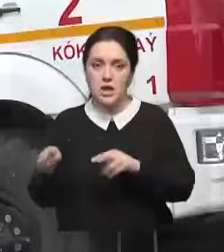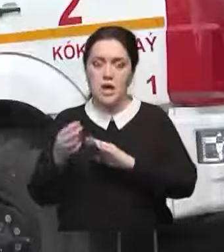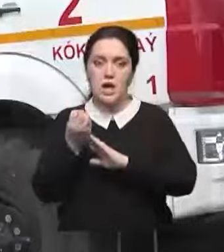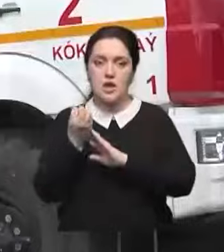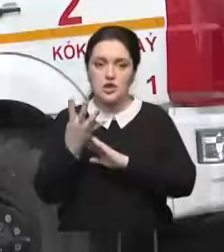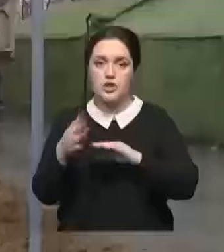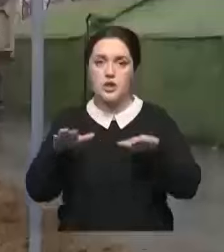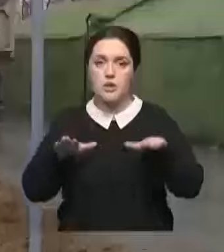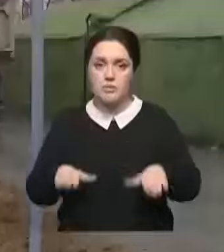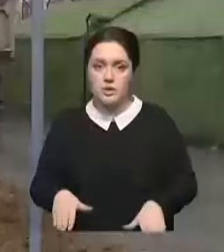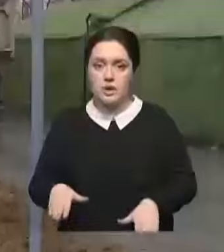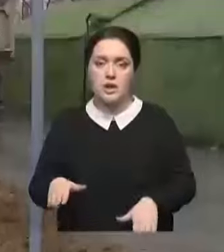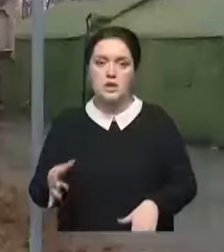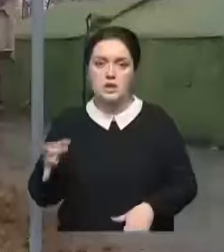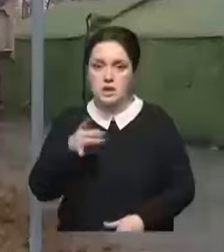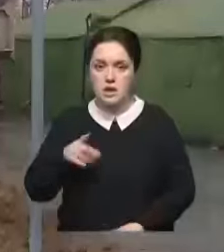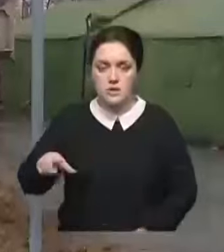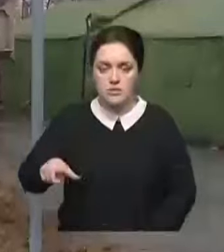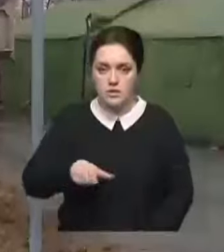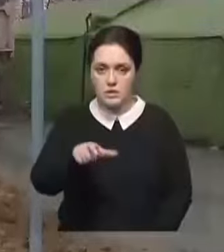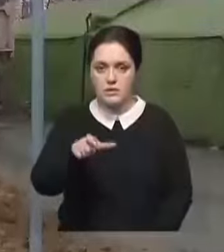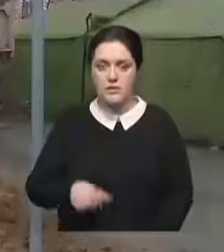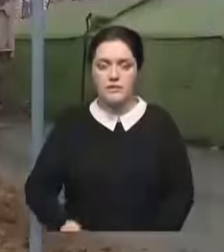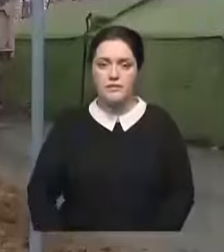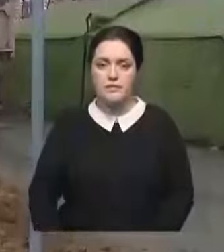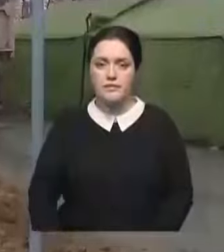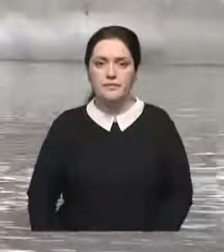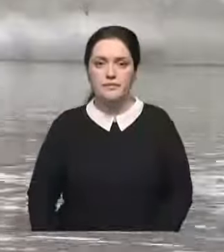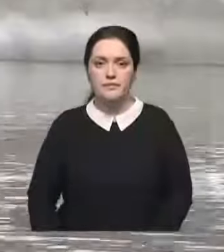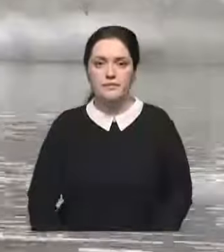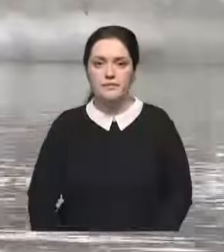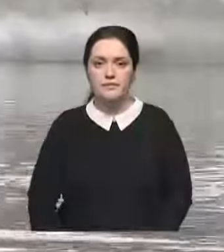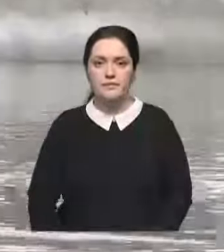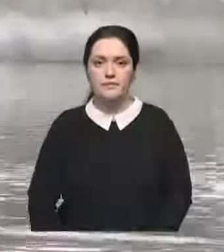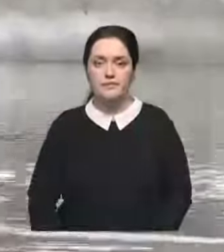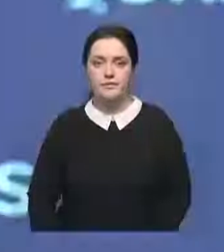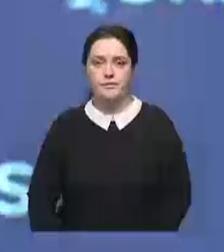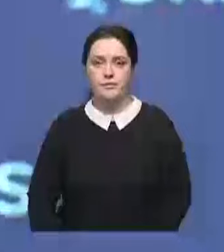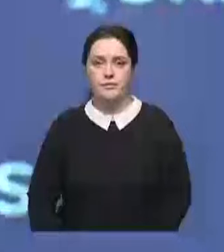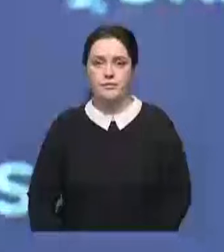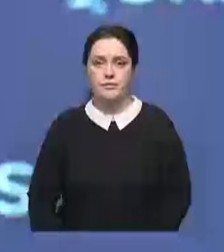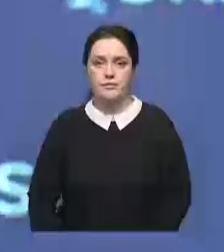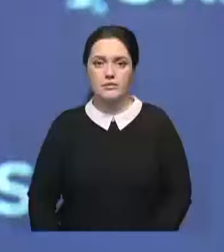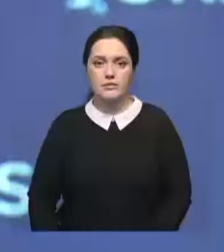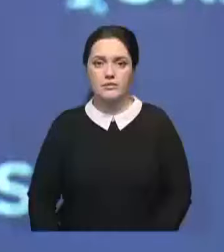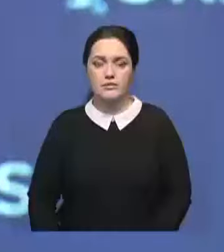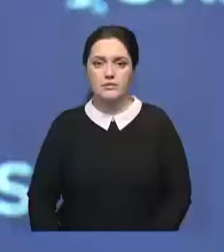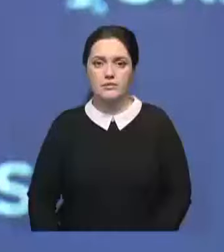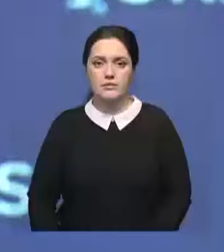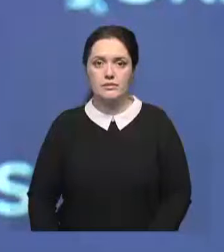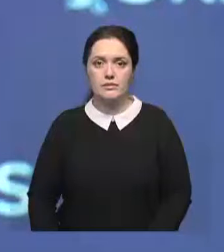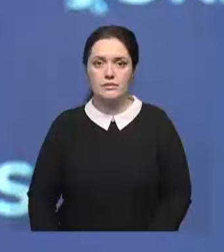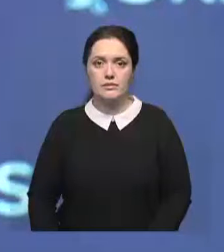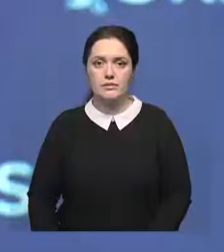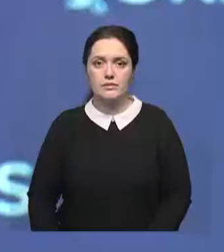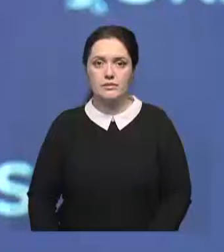постоянное патрулирование идет на 14 участках республиканских дорог.